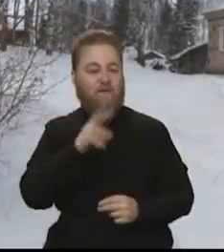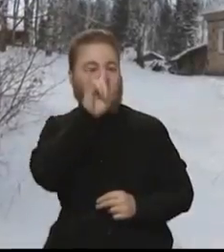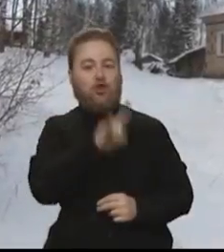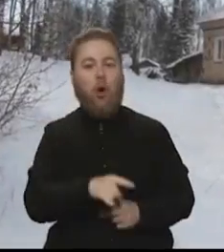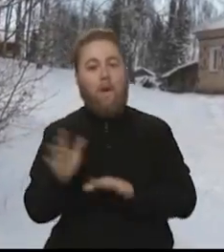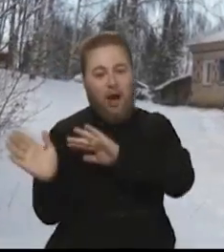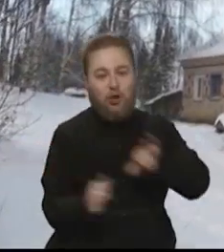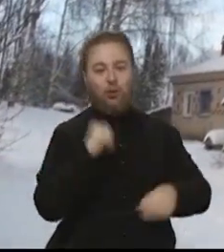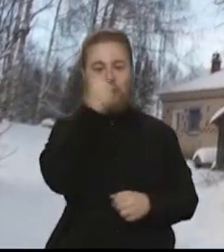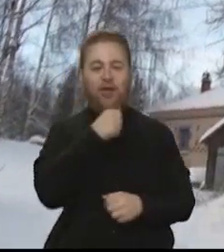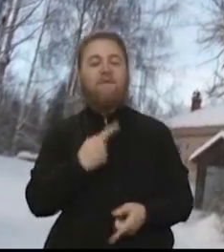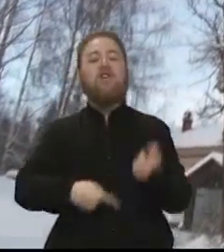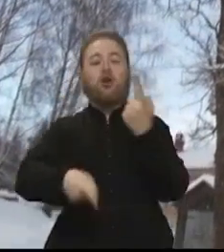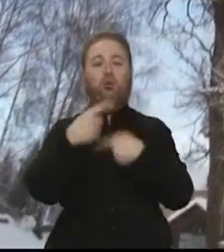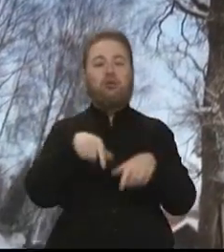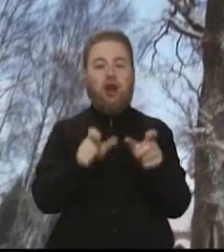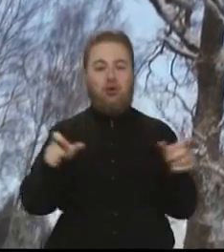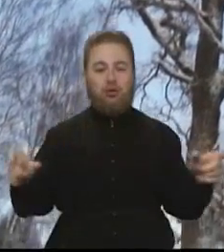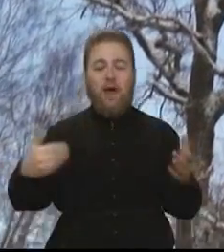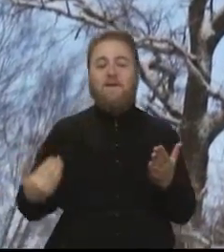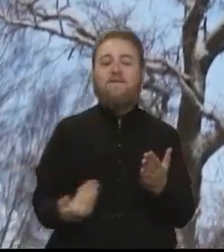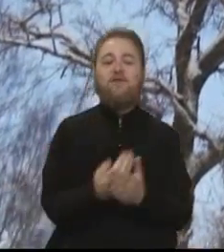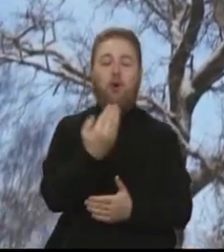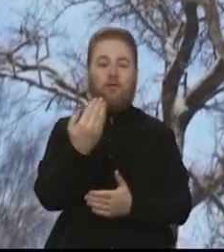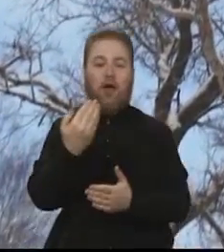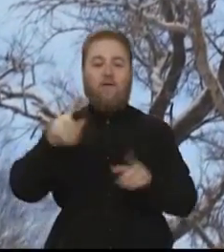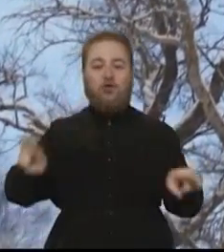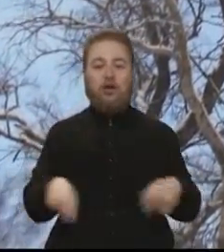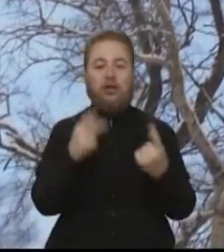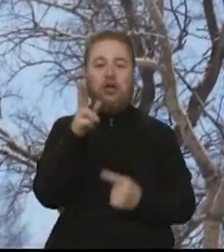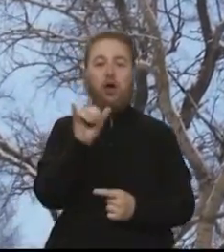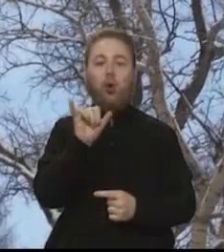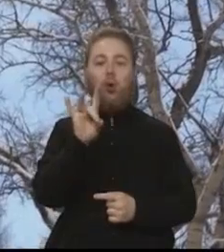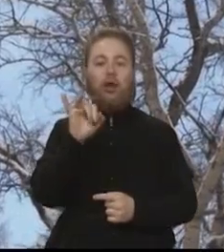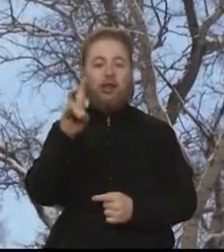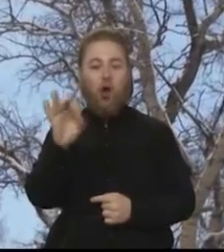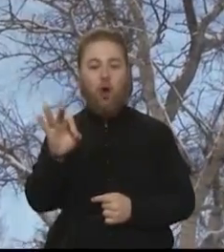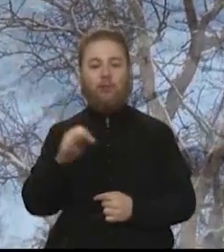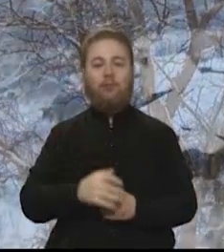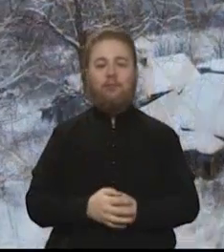Пройдут года, вернутся люди, вновь возродится Курино.